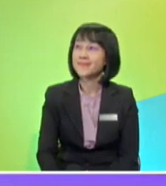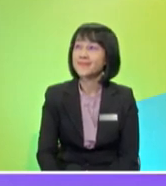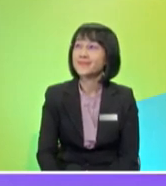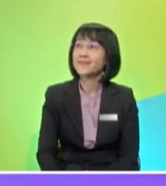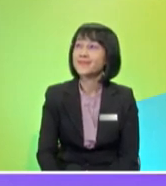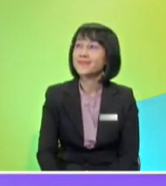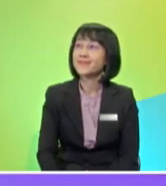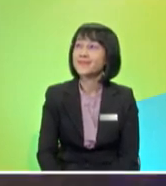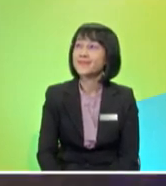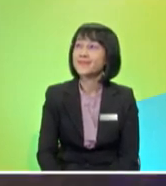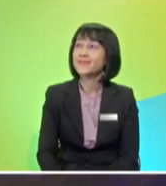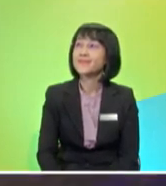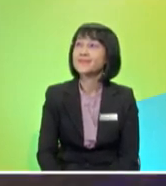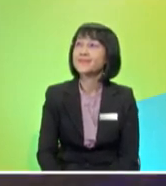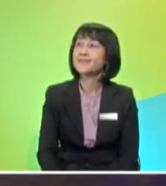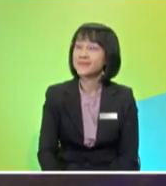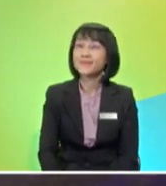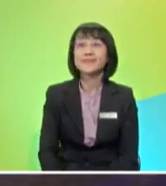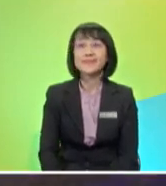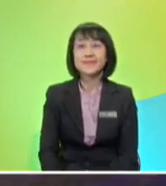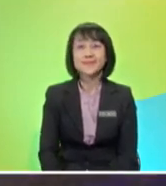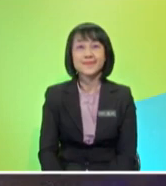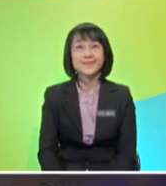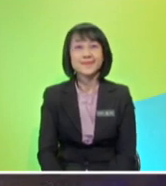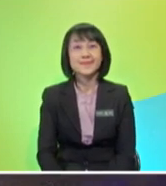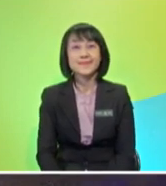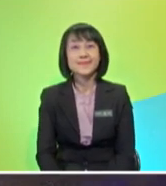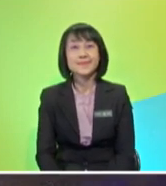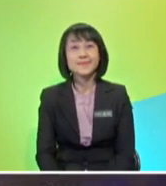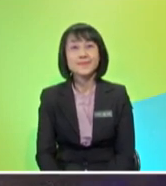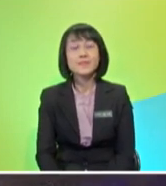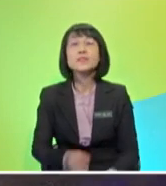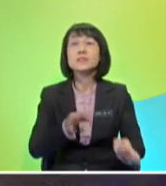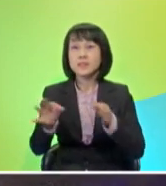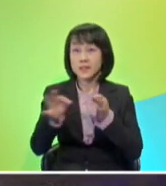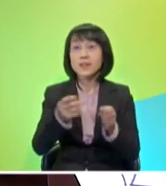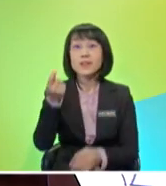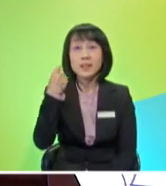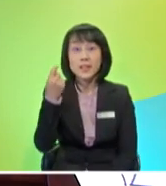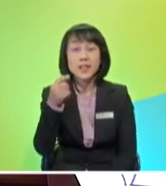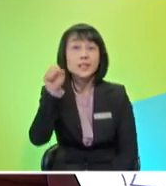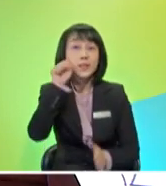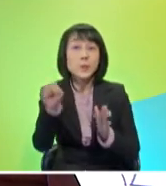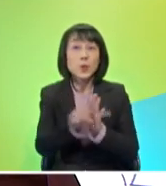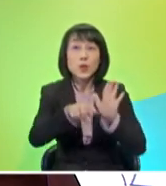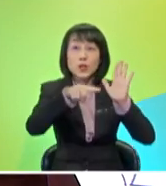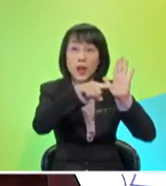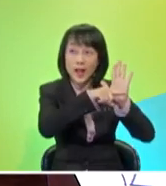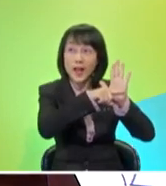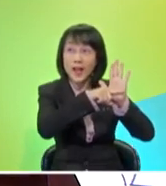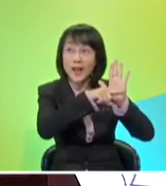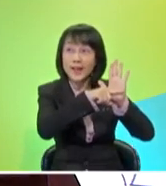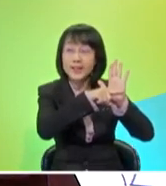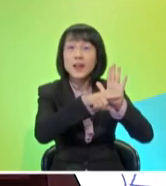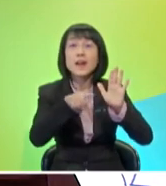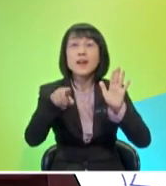Baik. Okey. Okey, seperti yang cikgu dah terangkan tadi, okey, simbol tolak